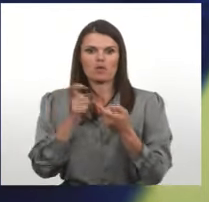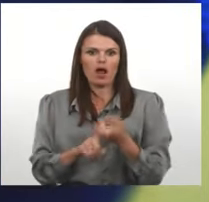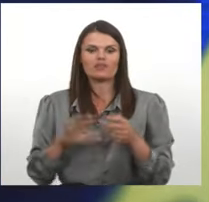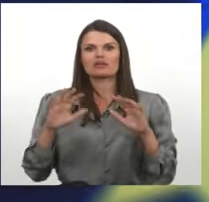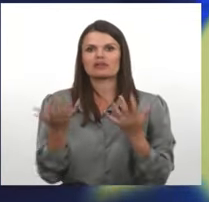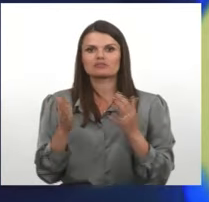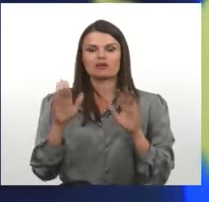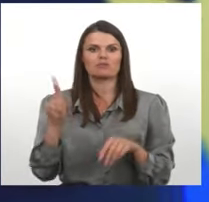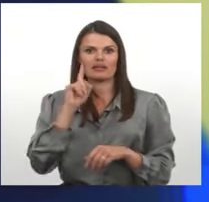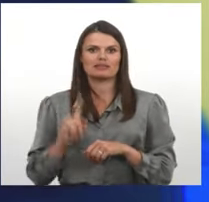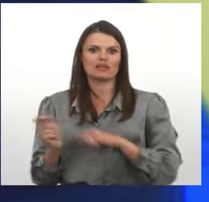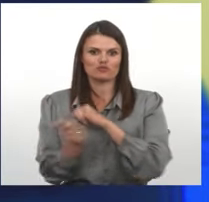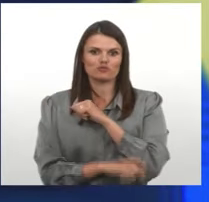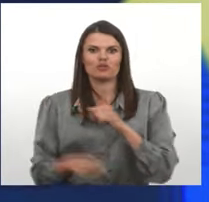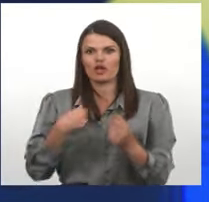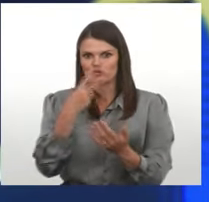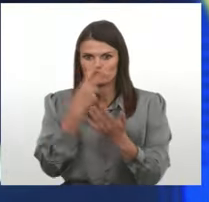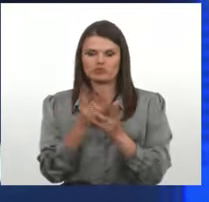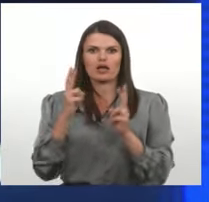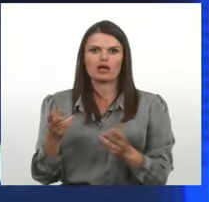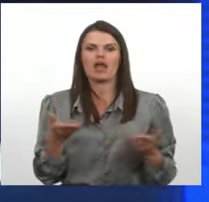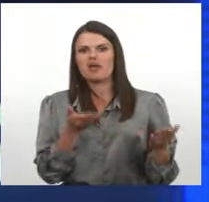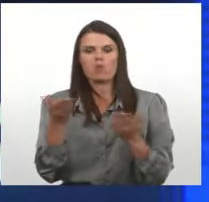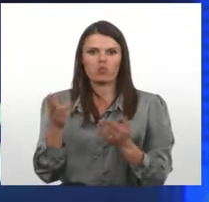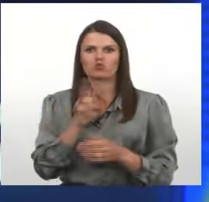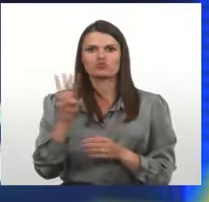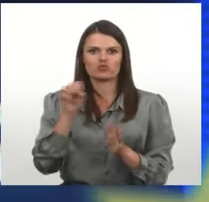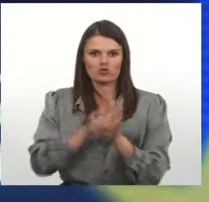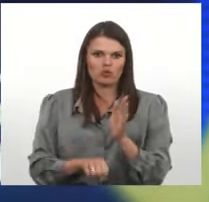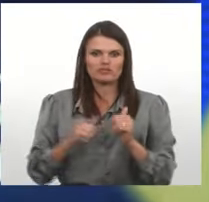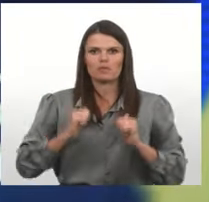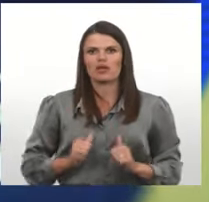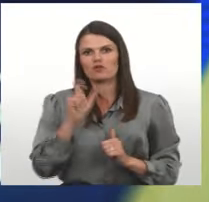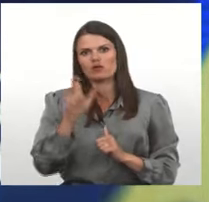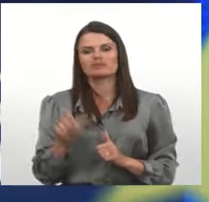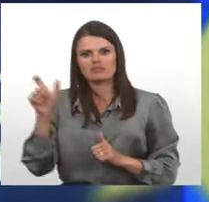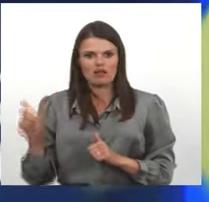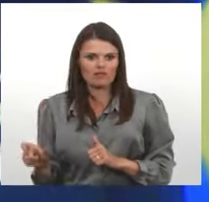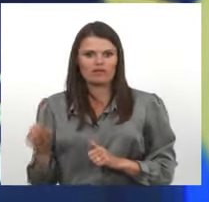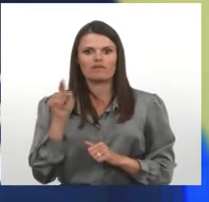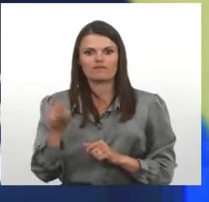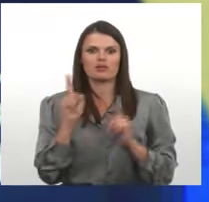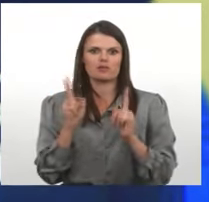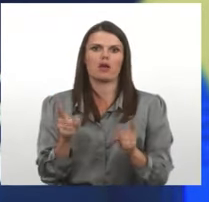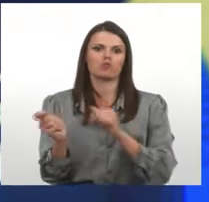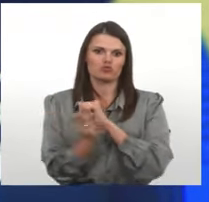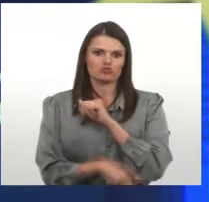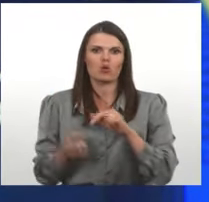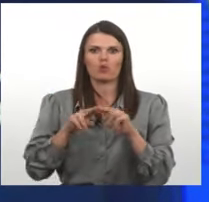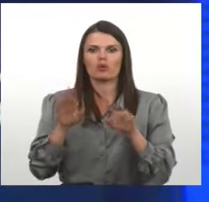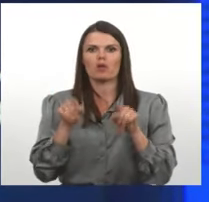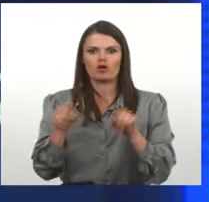par Izraēles sodīšanu es uzskatu, ka jebkurš, kurš nogalina civiliedzīvotāju, viņam jābūt sodītam un par to